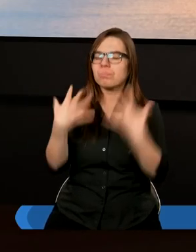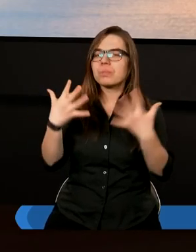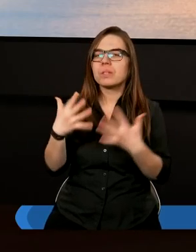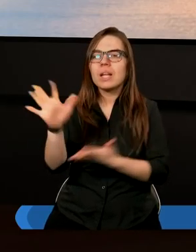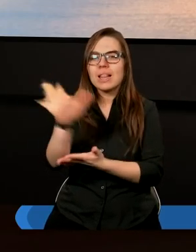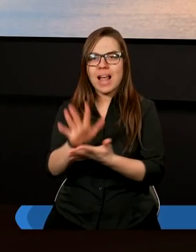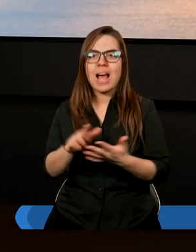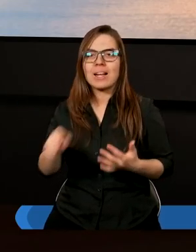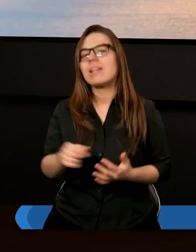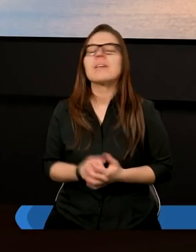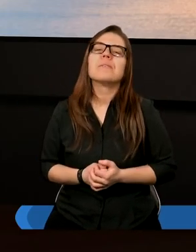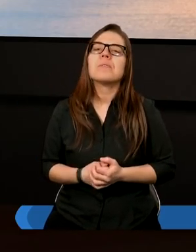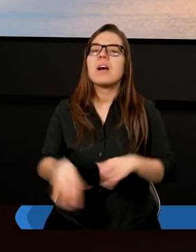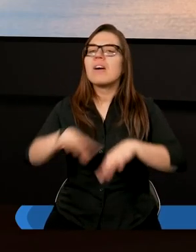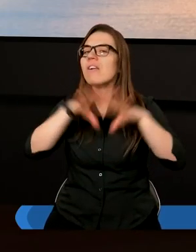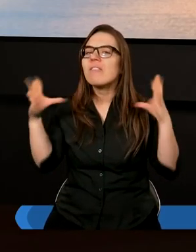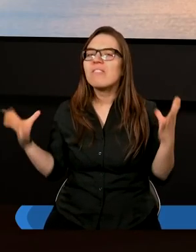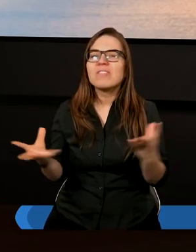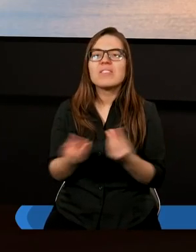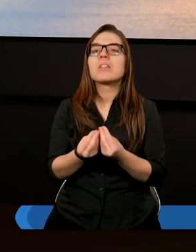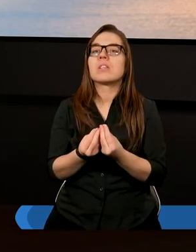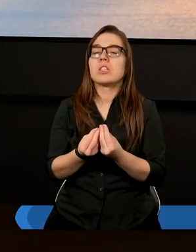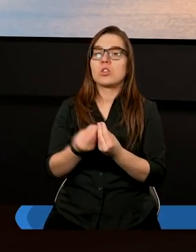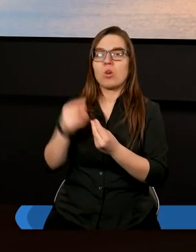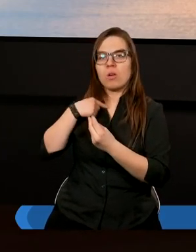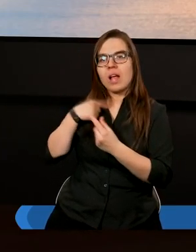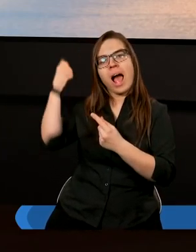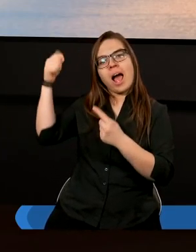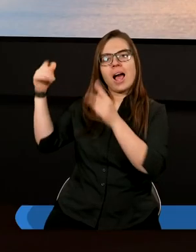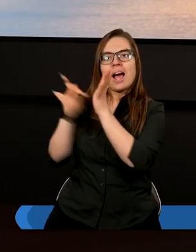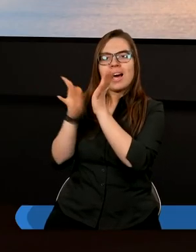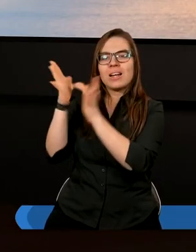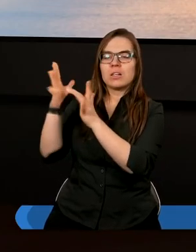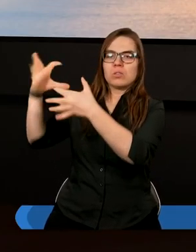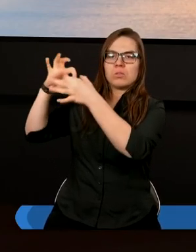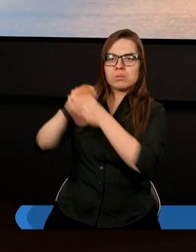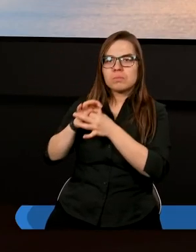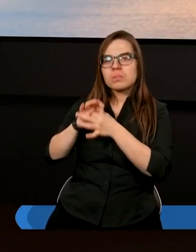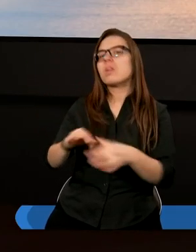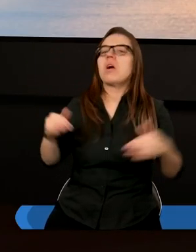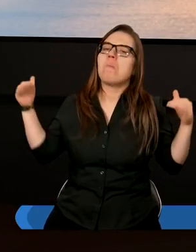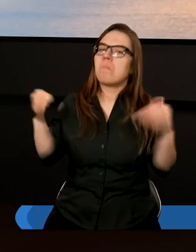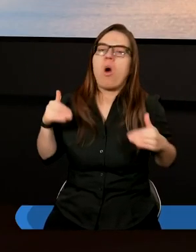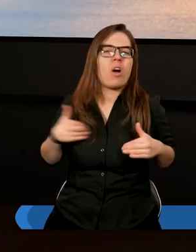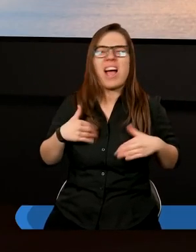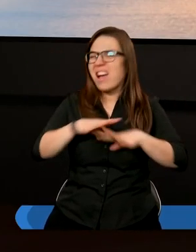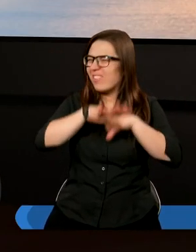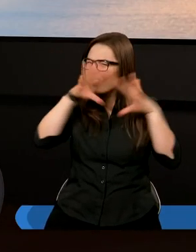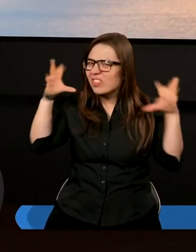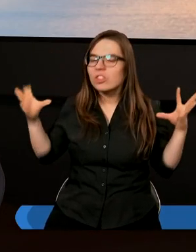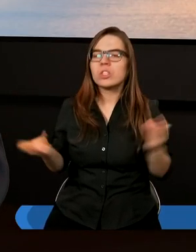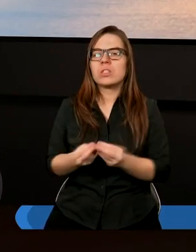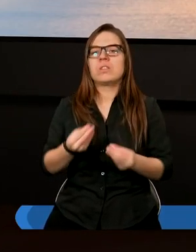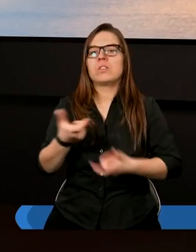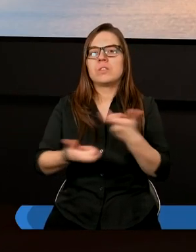który mówi, że wszystko mogę w Chrystusie, czyli wszystko mogę. Te wszystkie moje